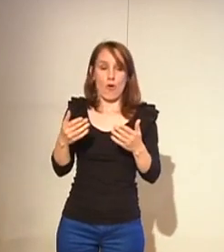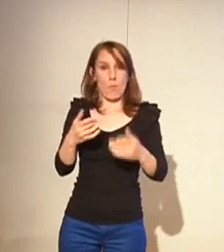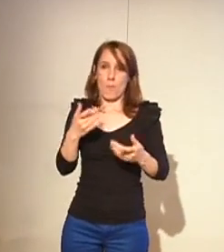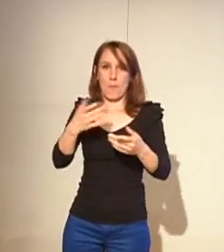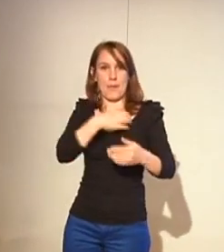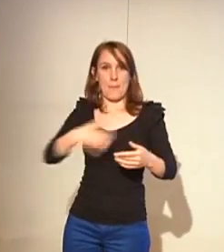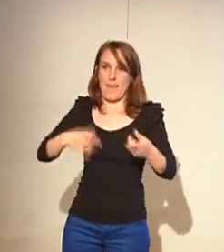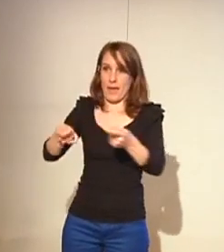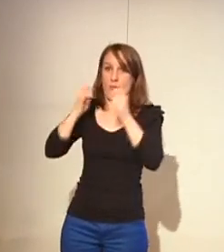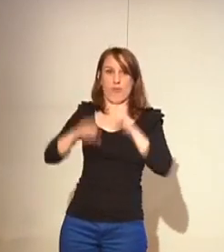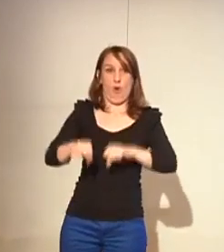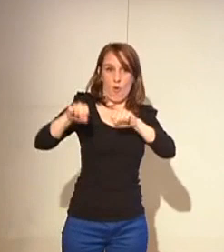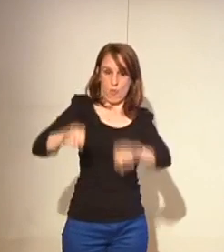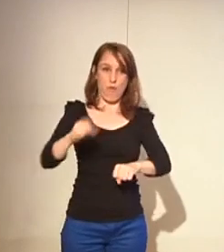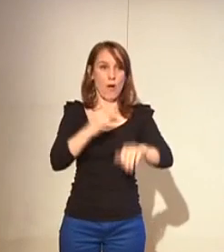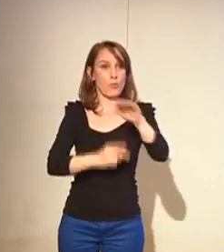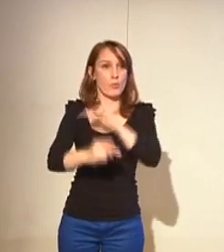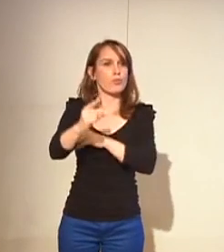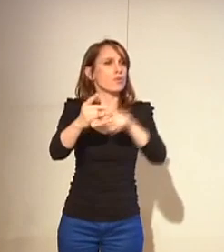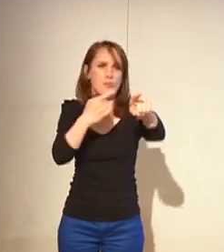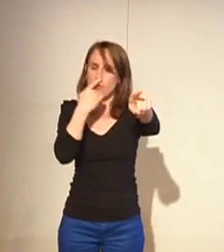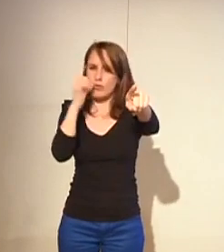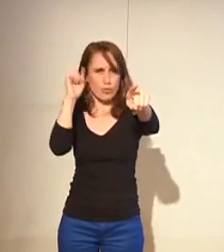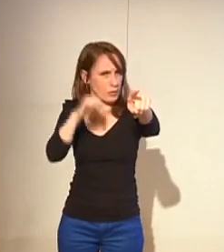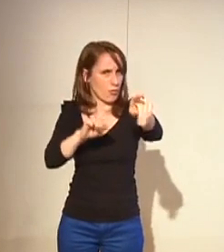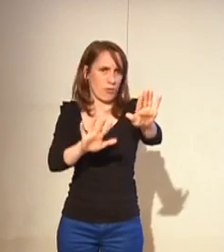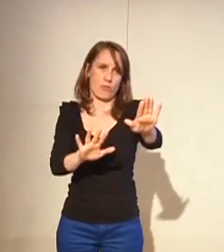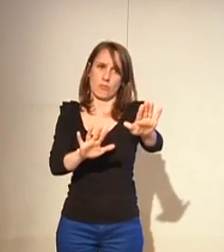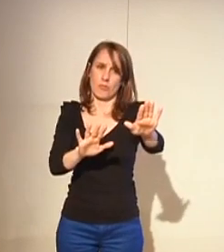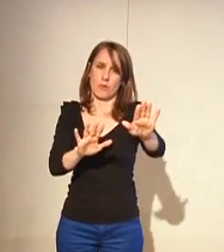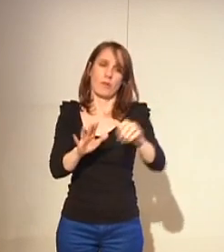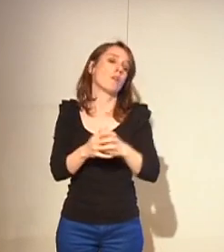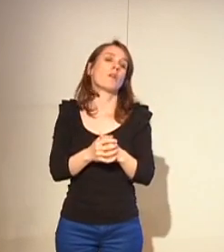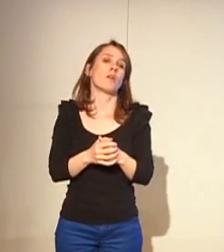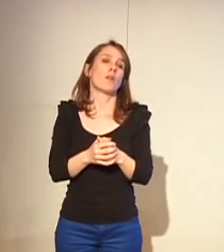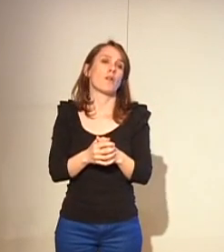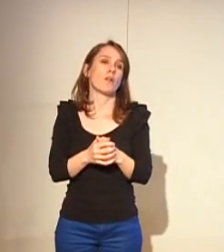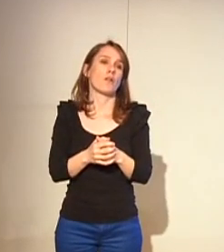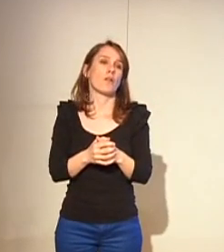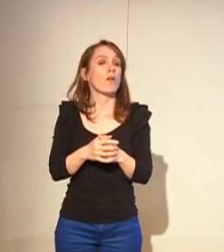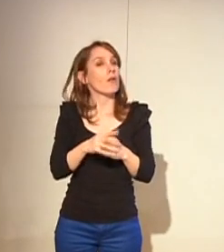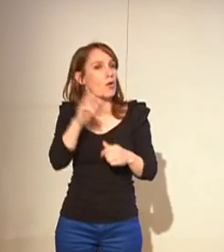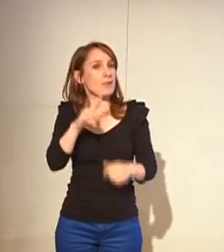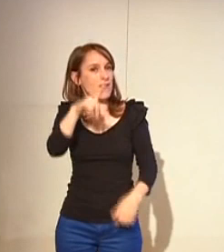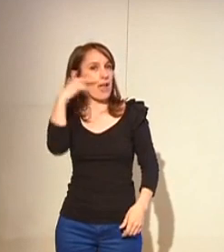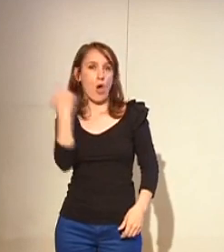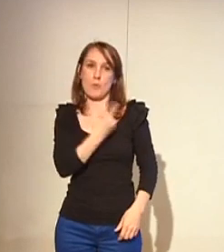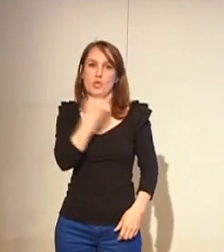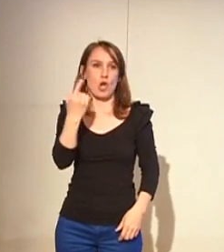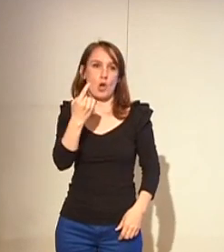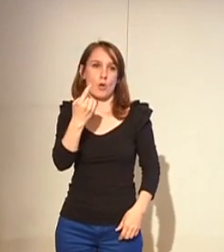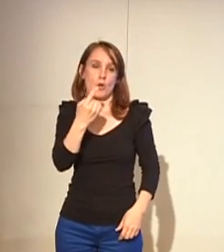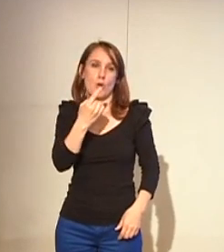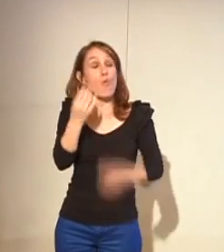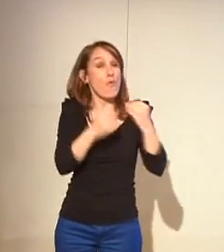ou excessif livré au ma je vous suis tout à fait sur le fait que le un homme seul n'est jamais éclairé ou une femme